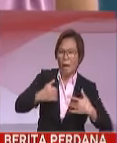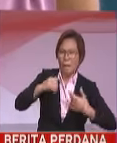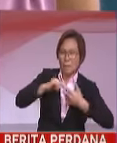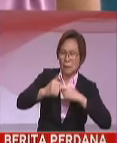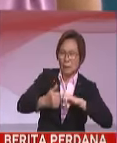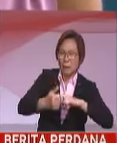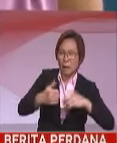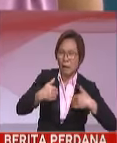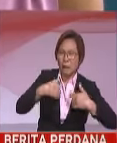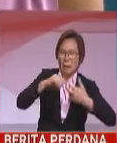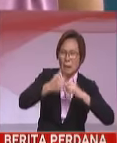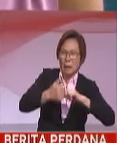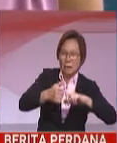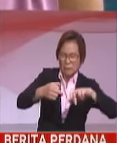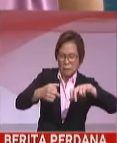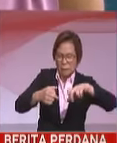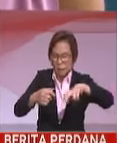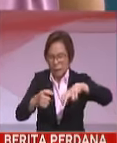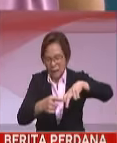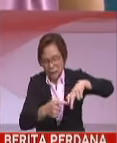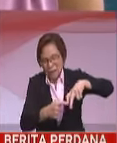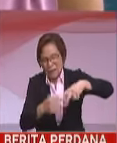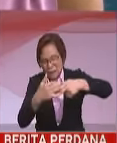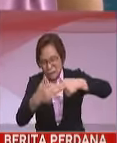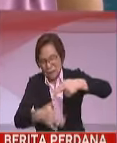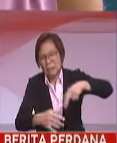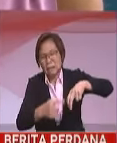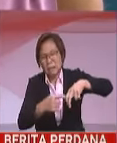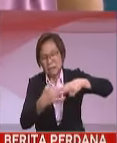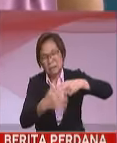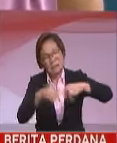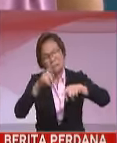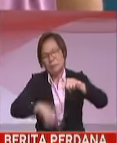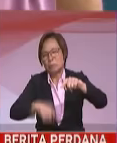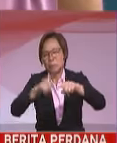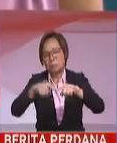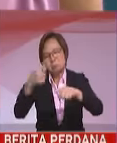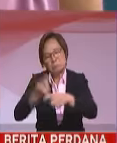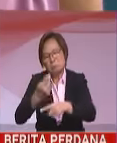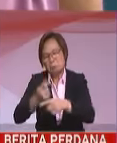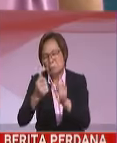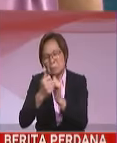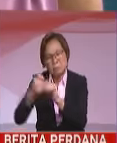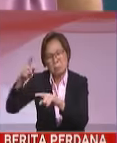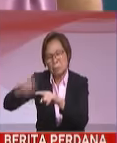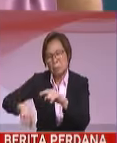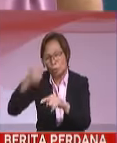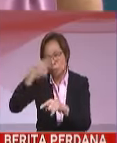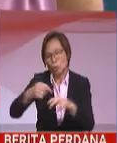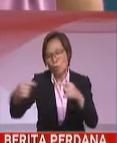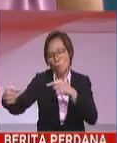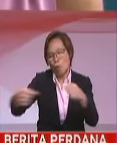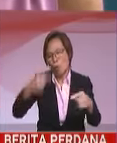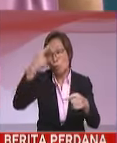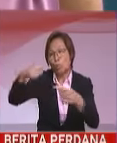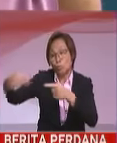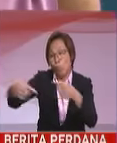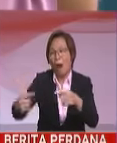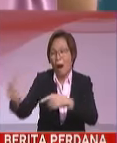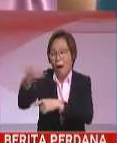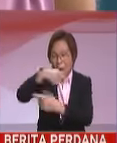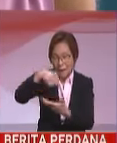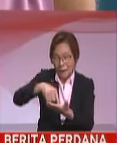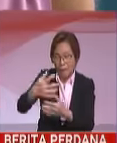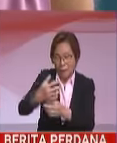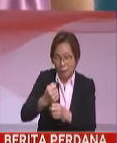masalah kaki kecederaan, so kita tak dapat nak training bersama untuk competition dive. So hari ini boleh dapat